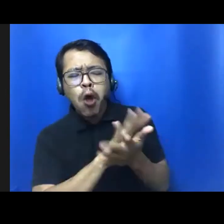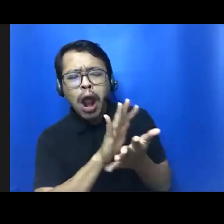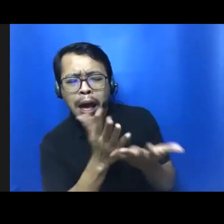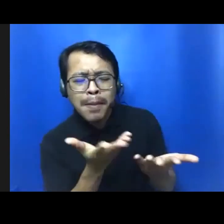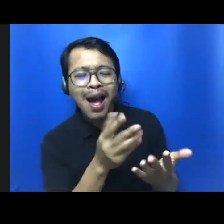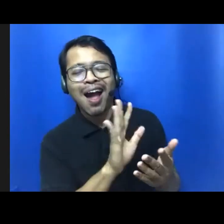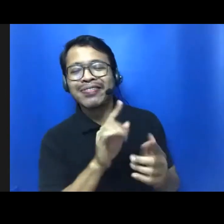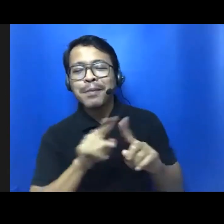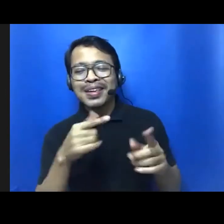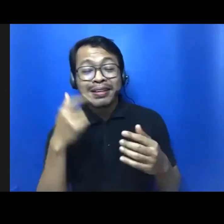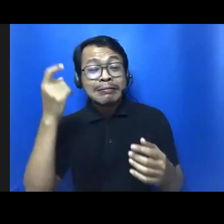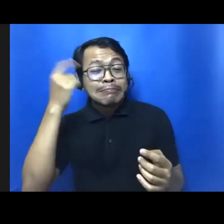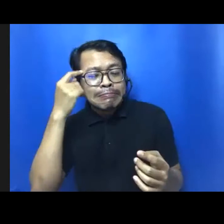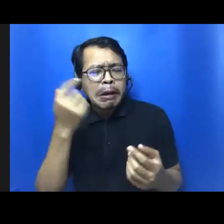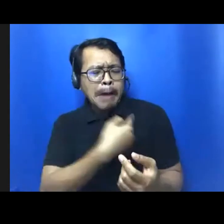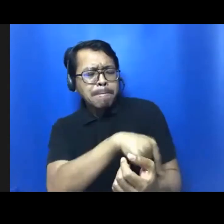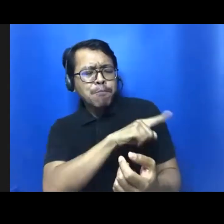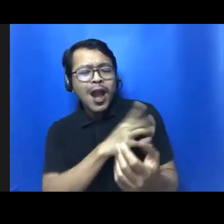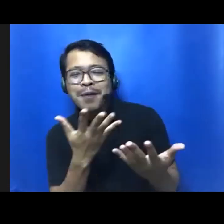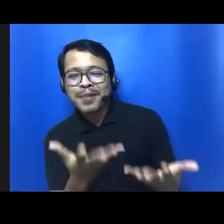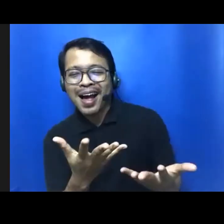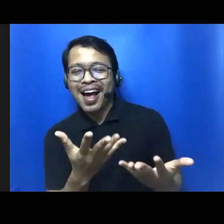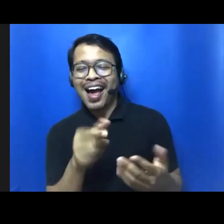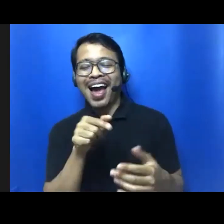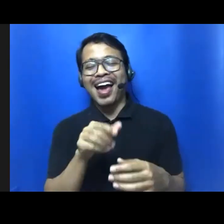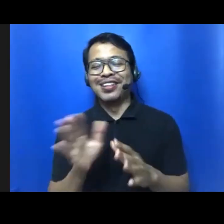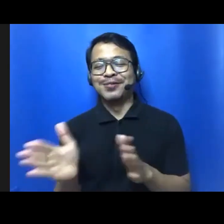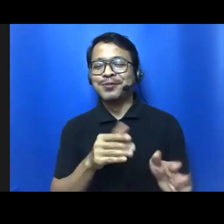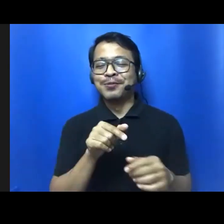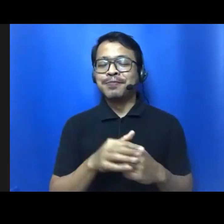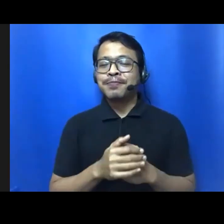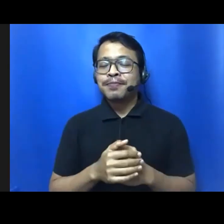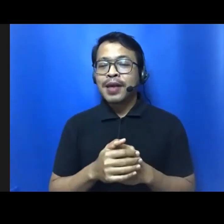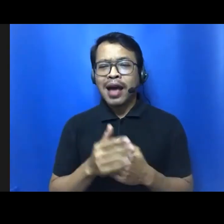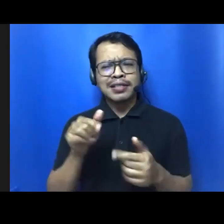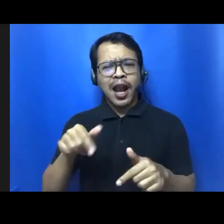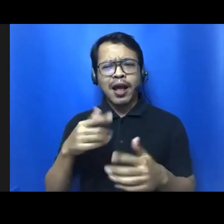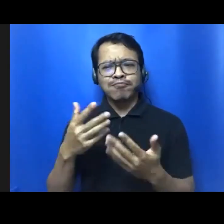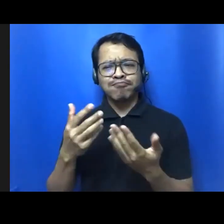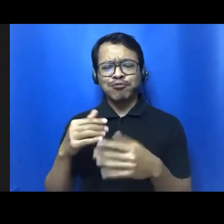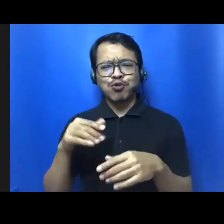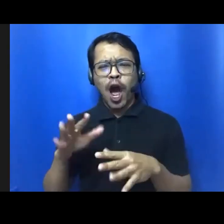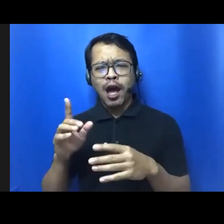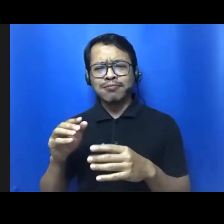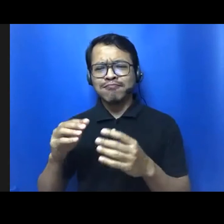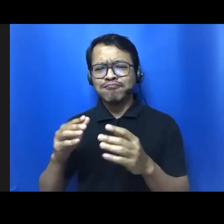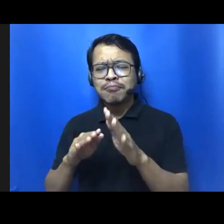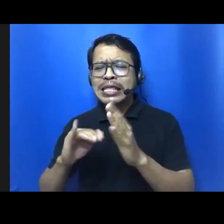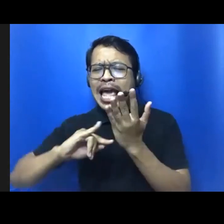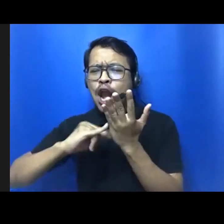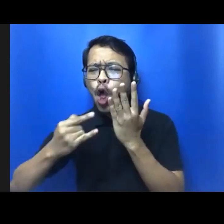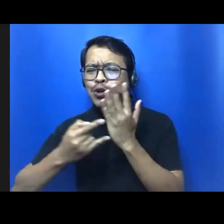pikir gitu ya. Tapi yang saya lihat sekarang karena kita udah teknologi tersedia, kalau anaknya cukup kuat dalam hal